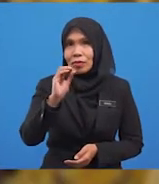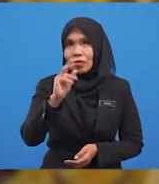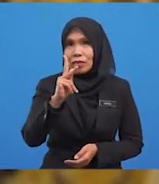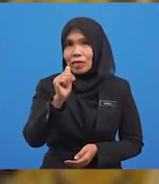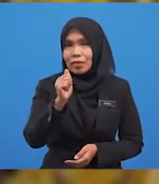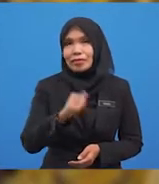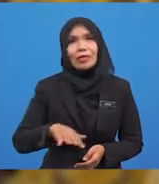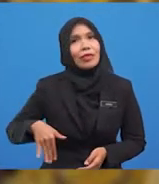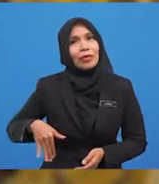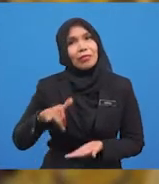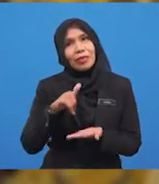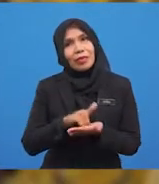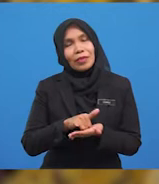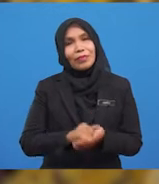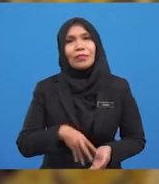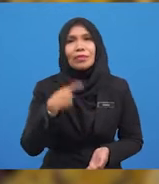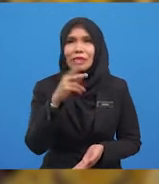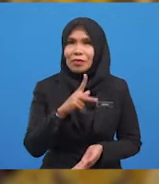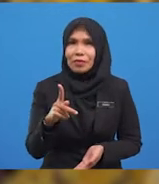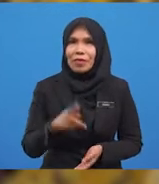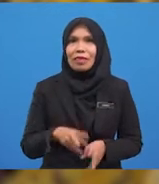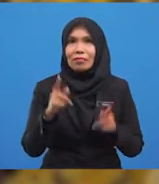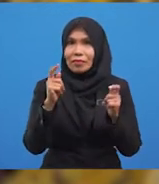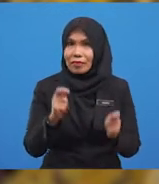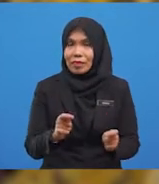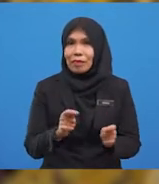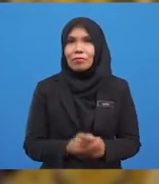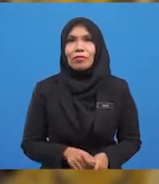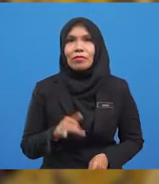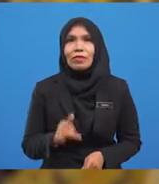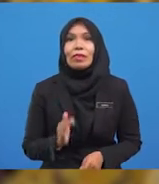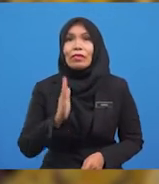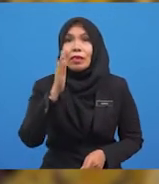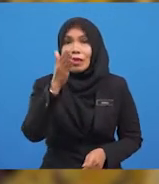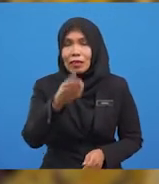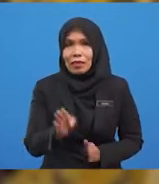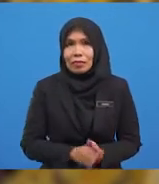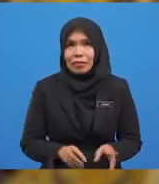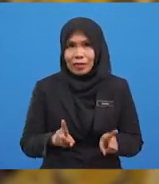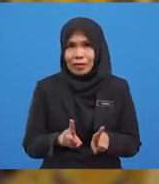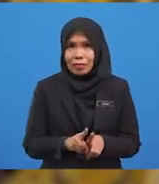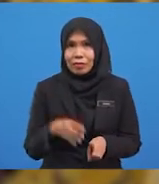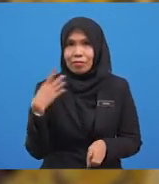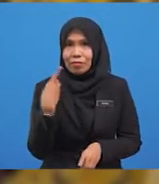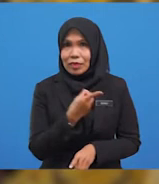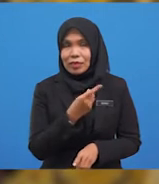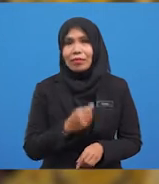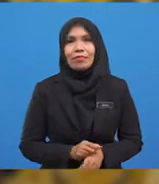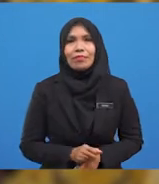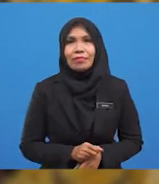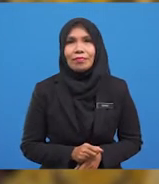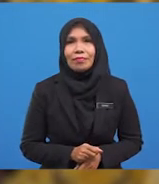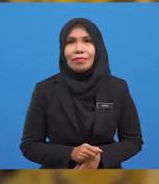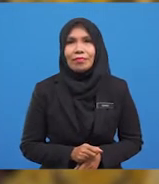Sebelum itu, siapakah tetamu undangan yang akan bersama-sama kita untuk